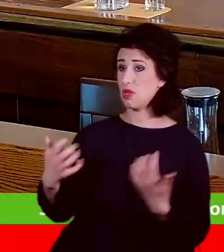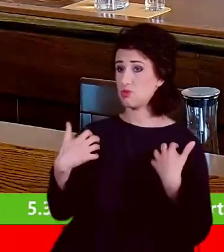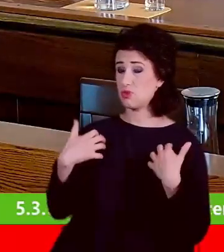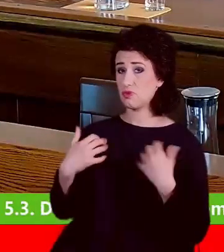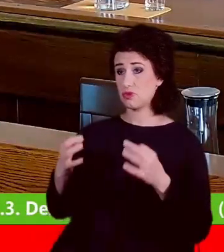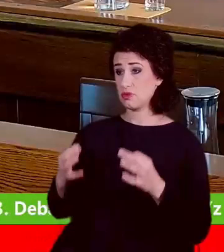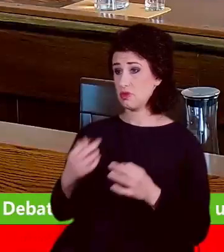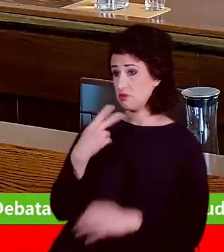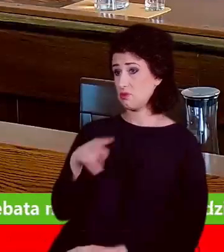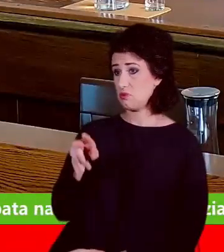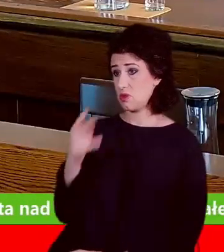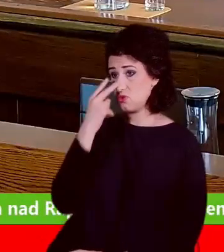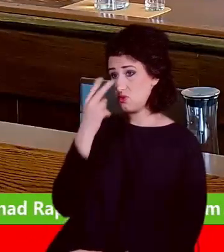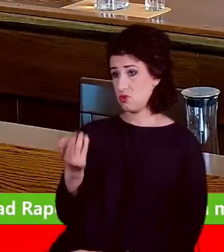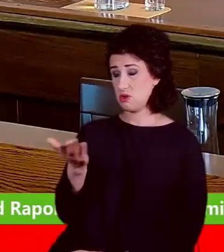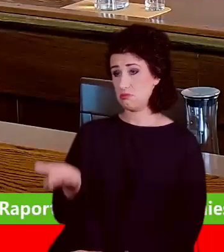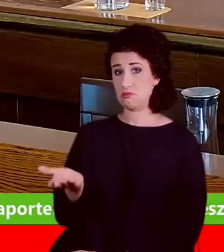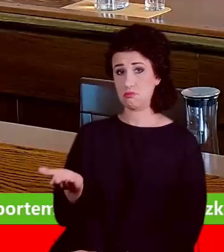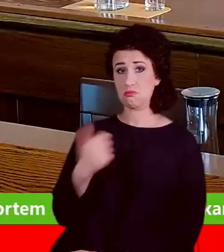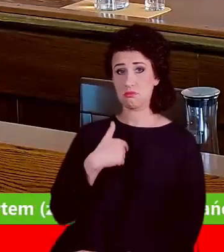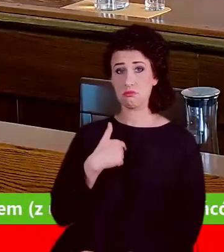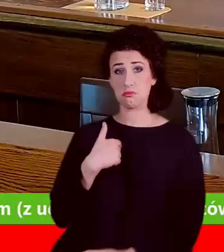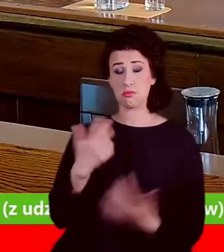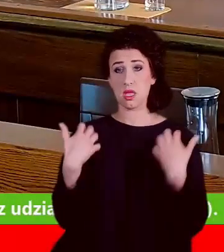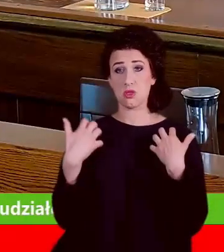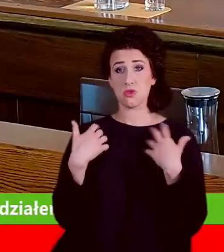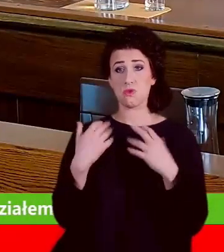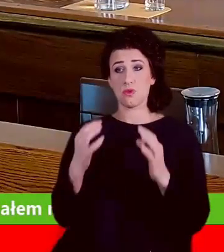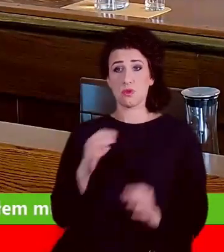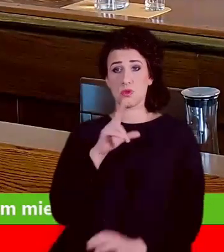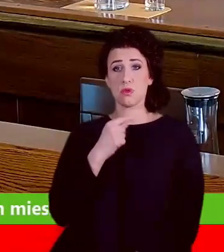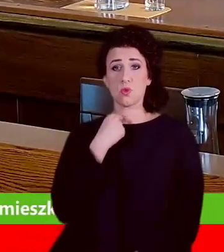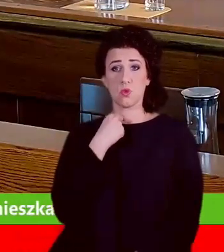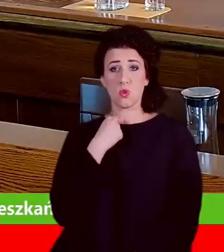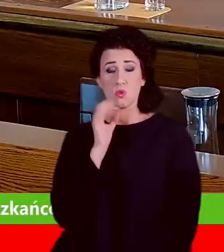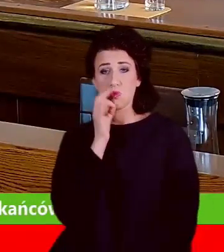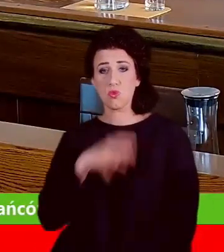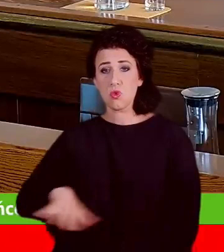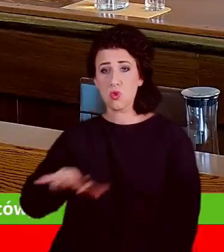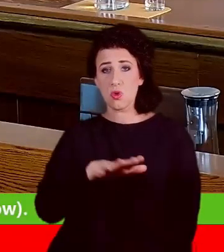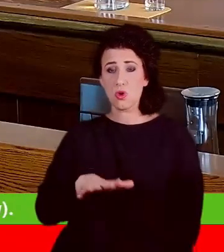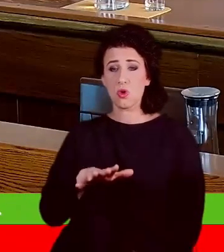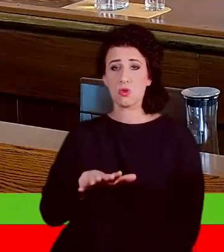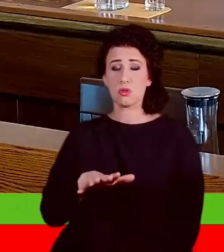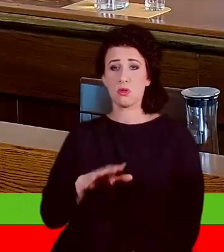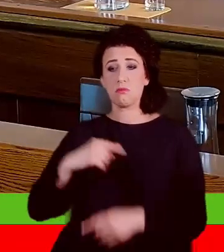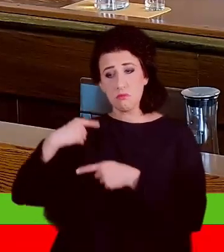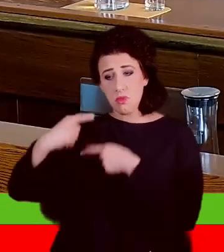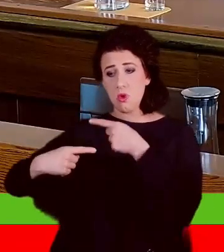jako głos młodego pokolenia i środowiska